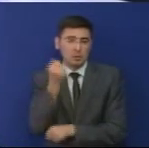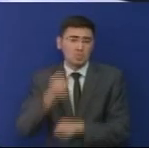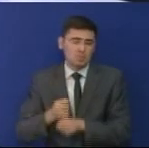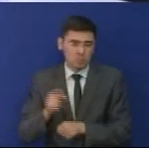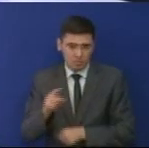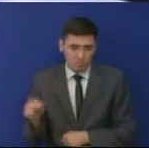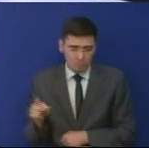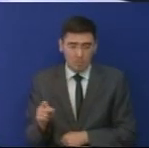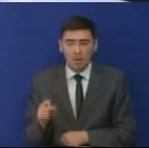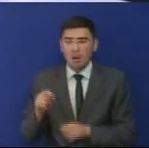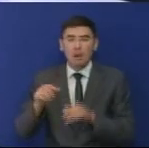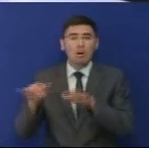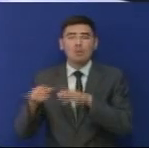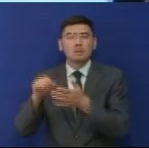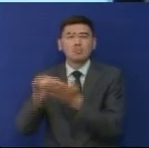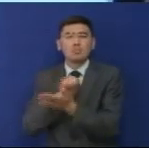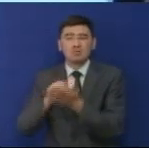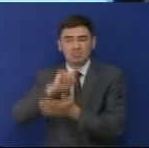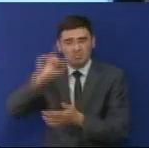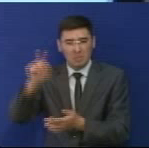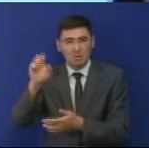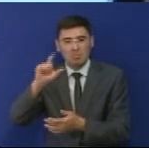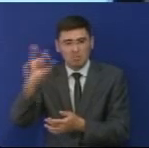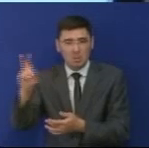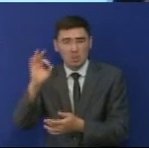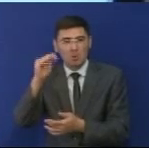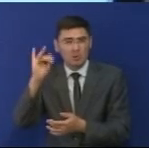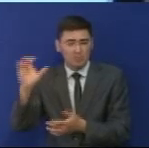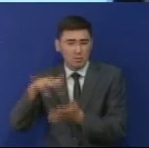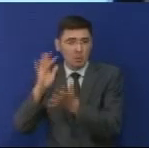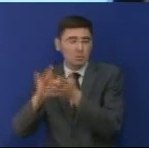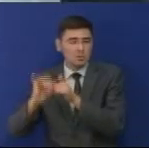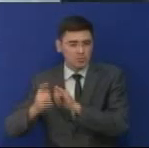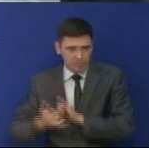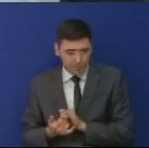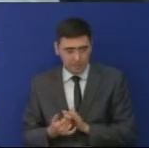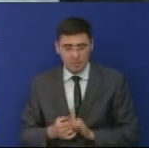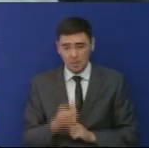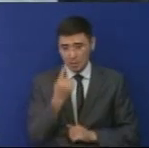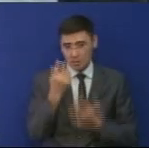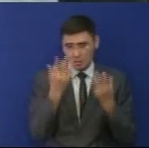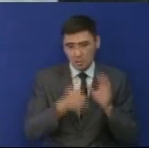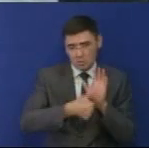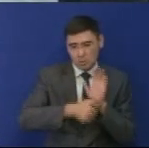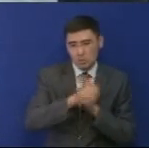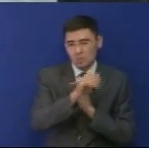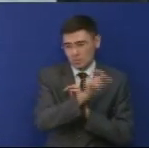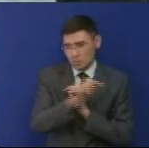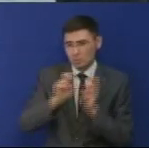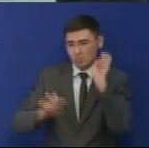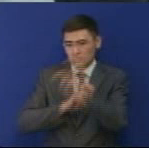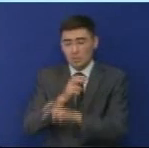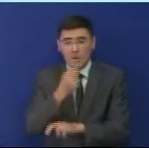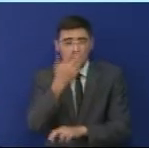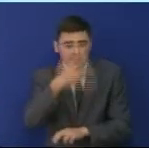обрабатываются в бэк-офисе города Усть-Каменогорск. Ежедневно сотрудники спеццона обслуживают до 600 человек. При этом около 50 граждан